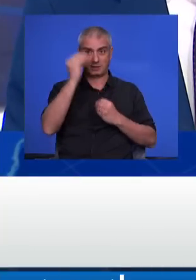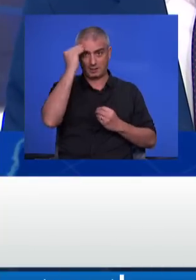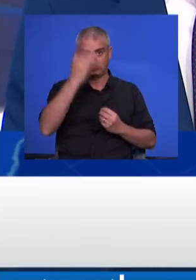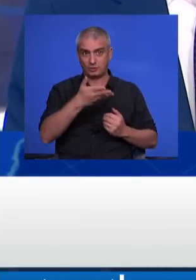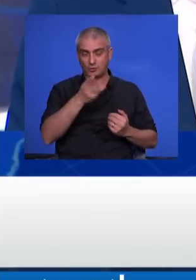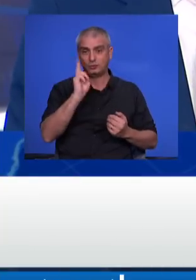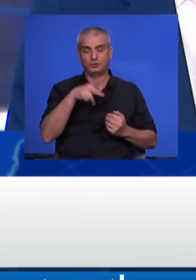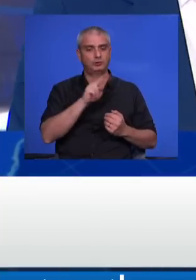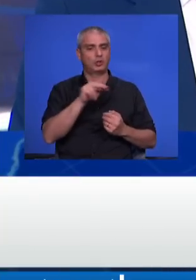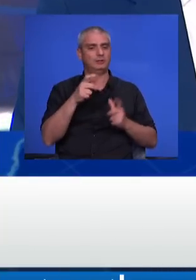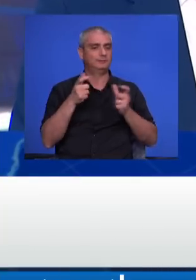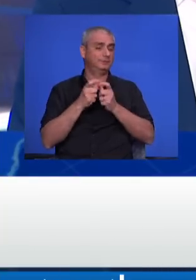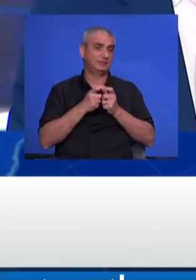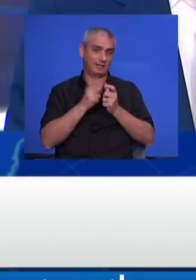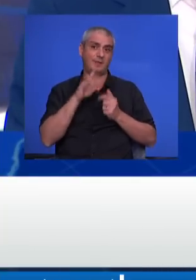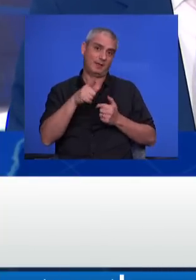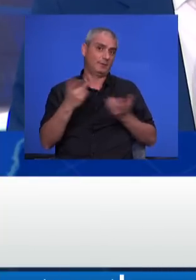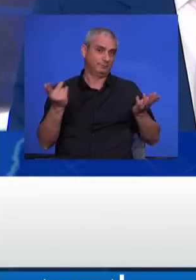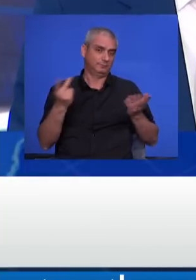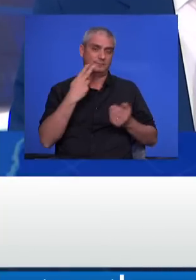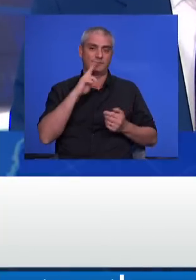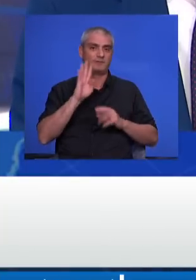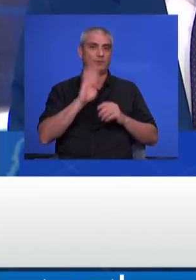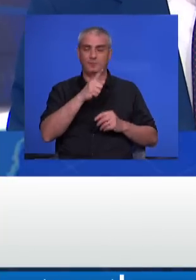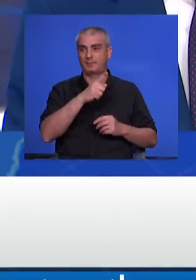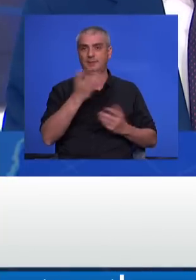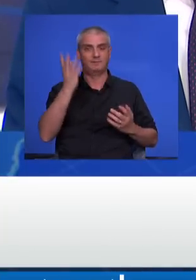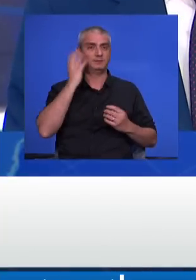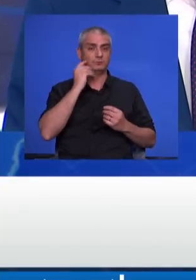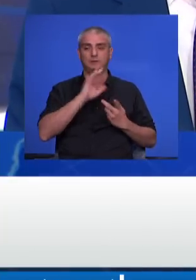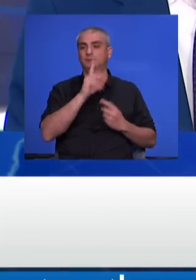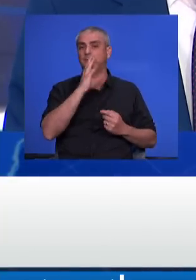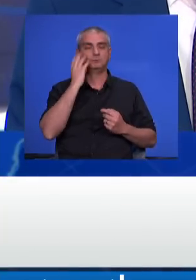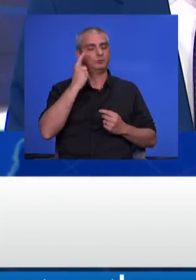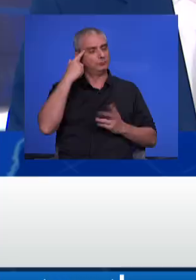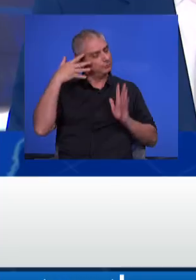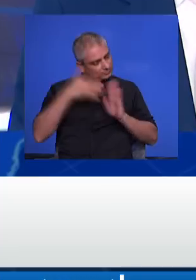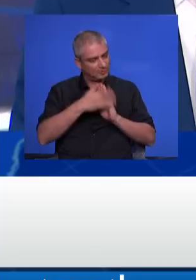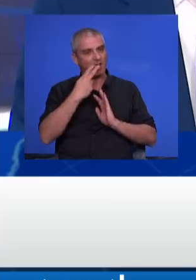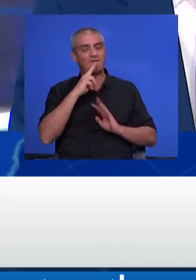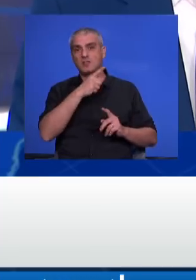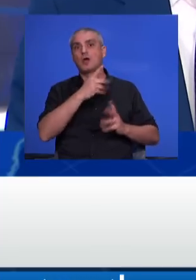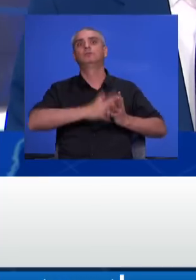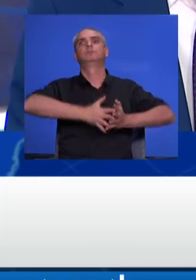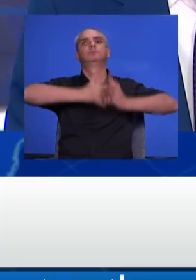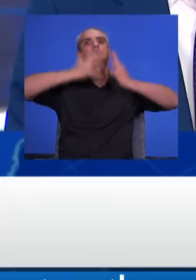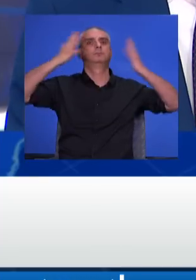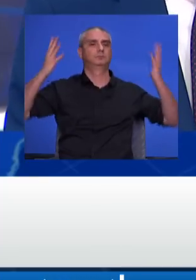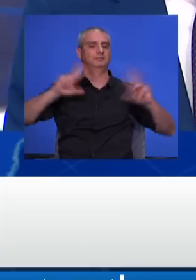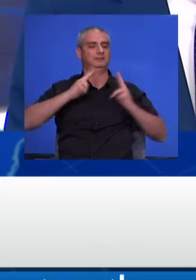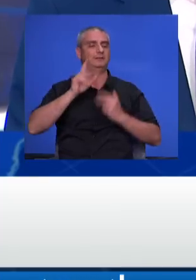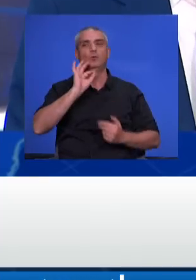גם עניינים מגזריים שגם אליהם התחייבו נתניהו וסמוטריץ'. אם זה סמוטריץ' ששקוע בהבטחות אדירות לציבור